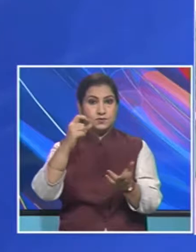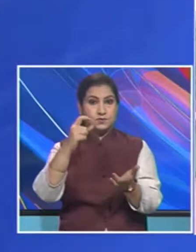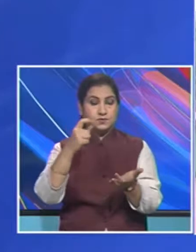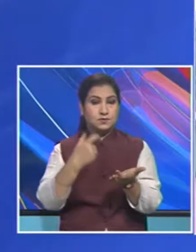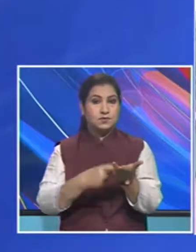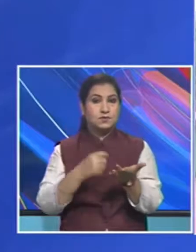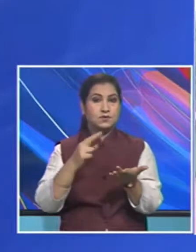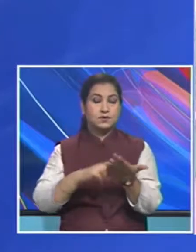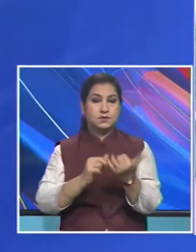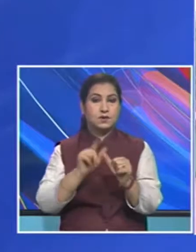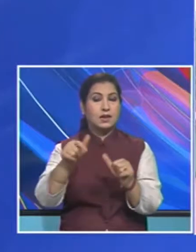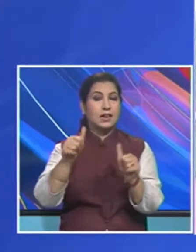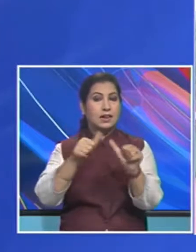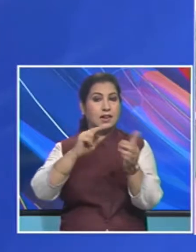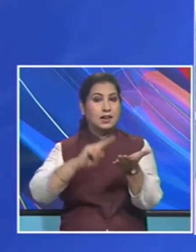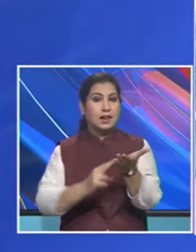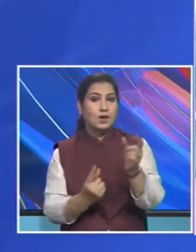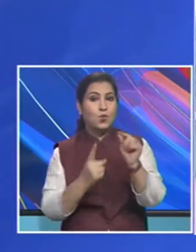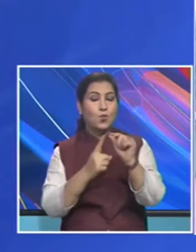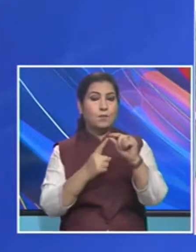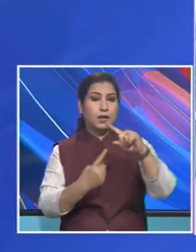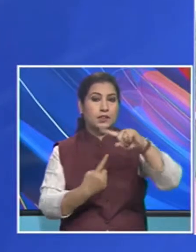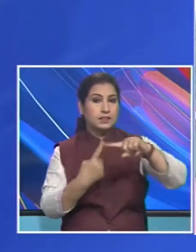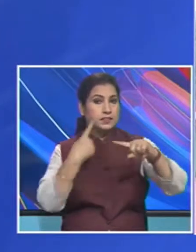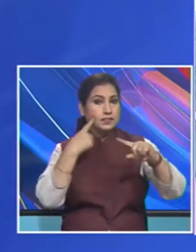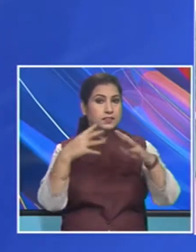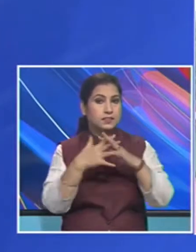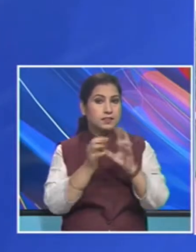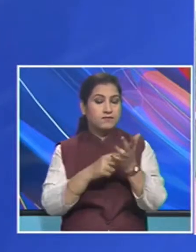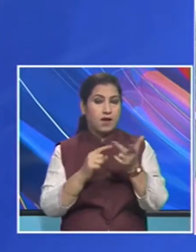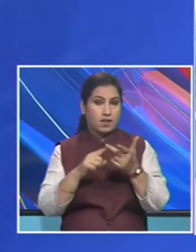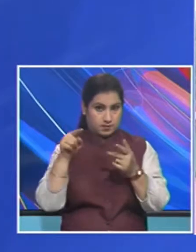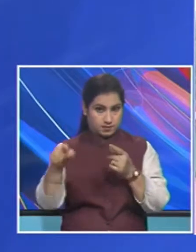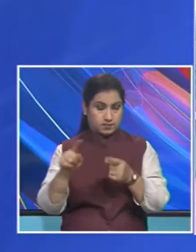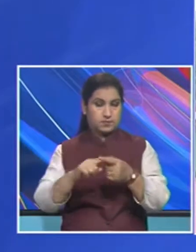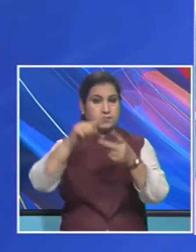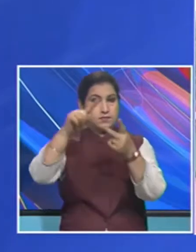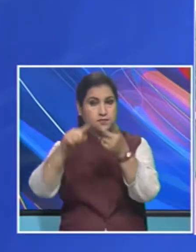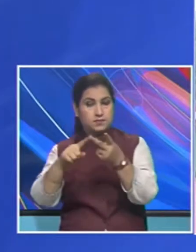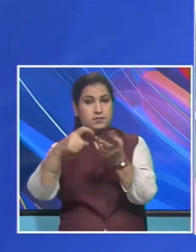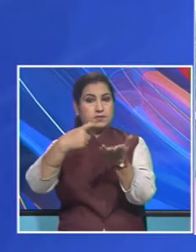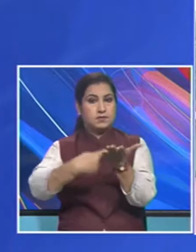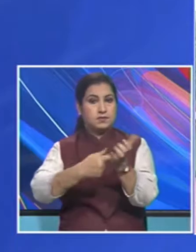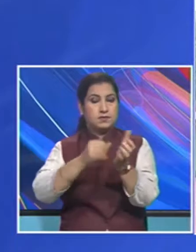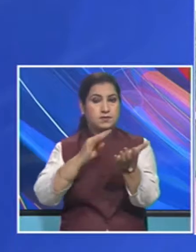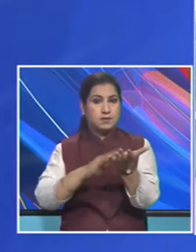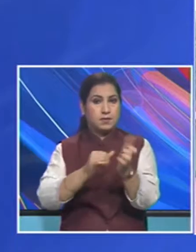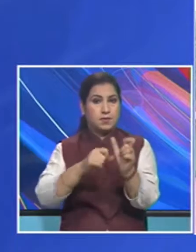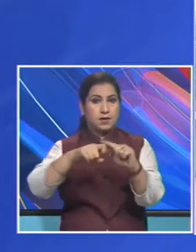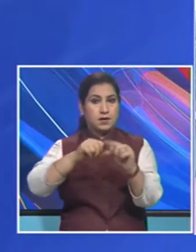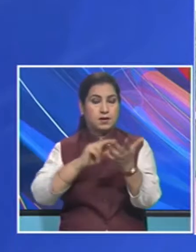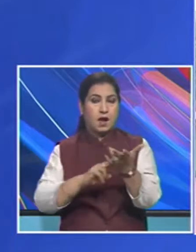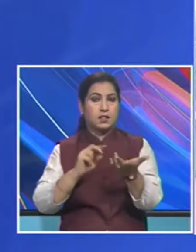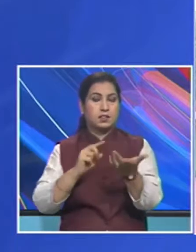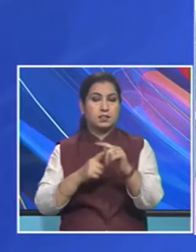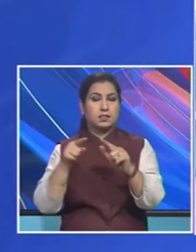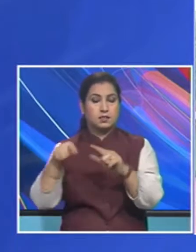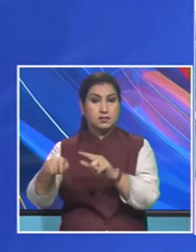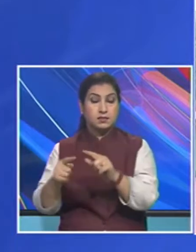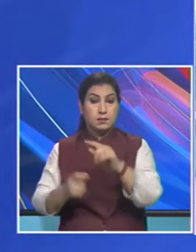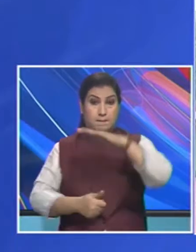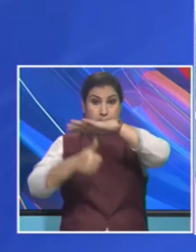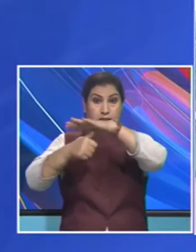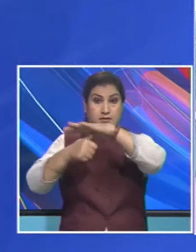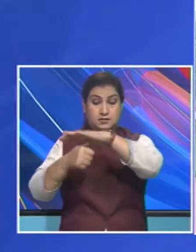Lieutenant Colonel Ramakant Yadav. राष्ट्रपति अंगरक्षकों की रेजिमेंट भारतीय सेना